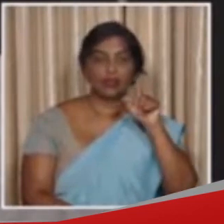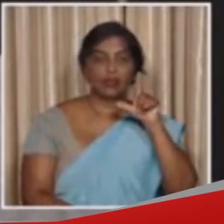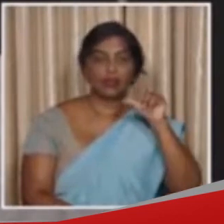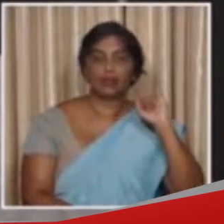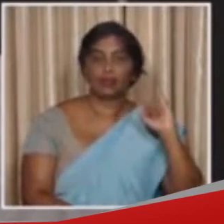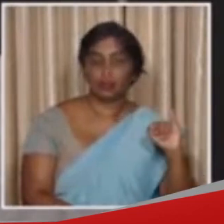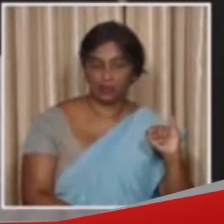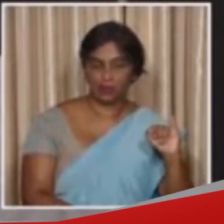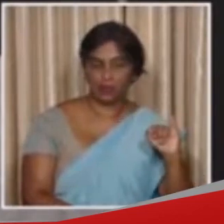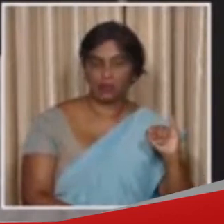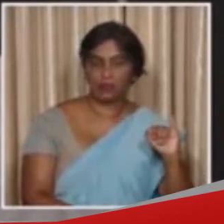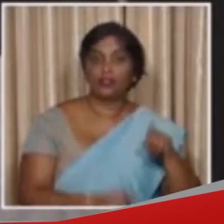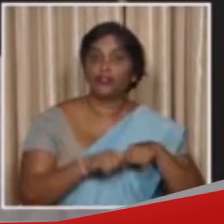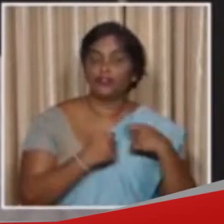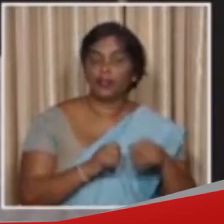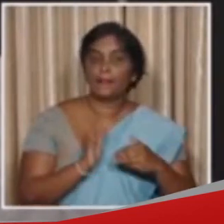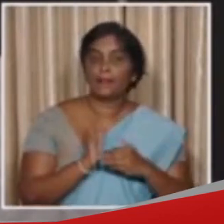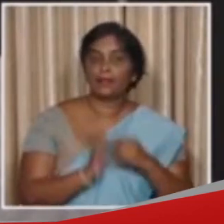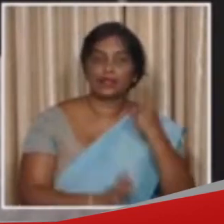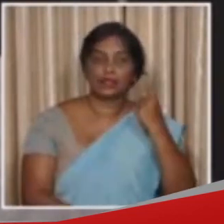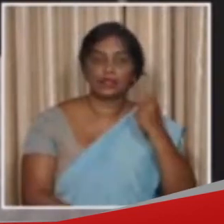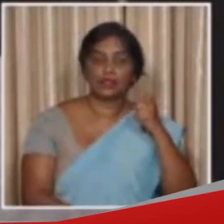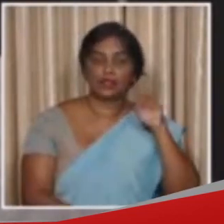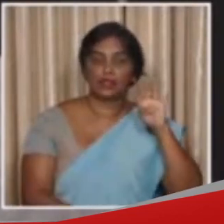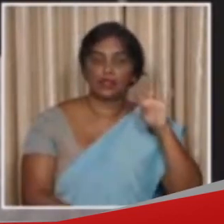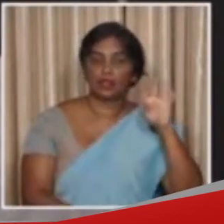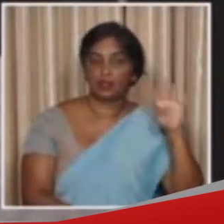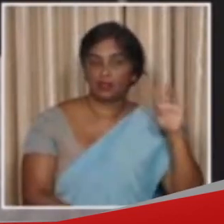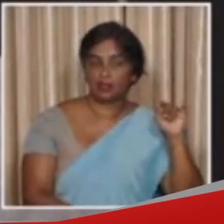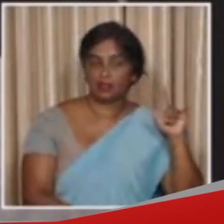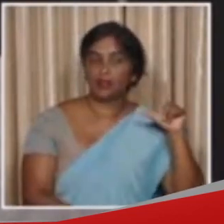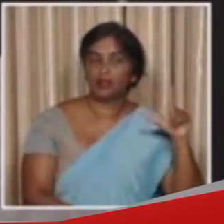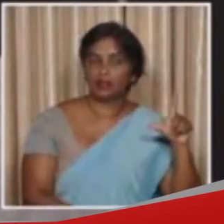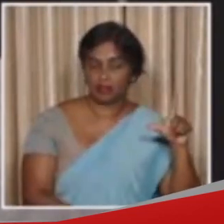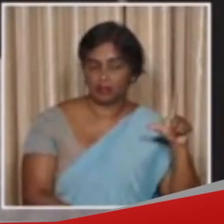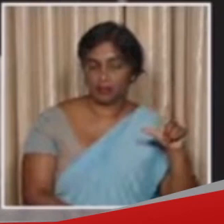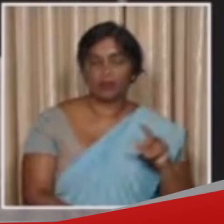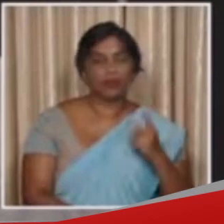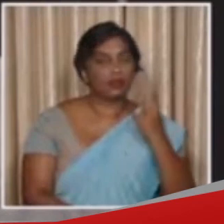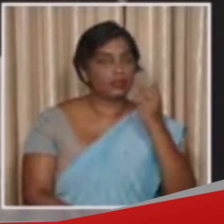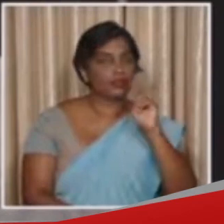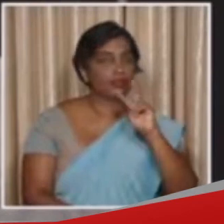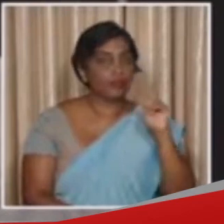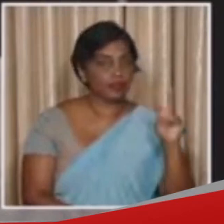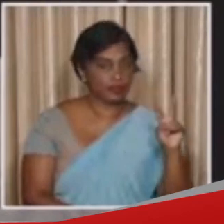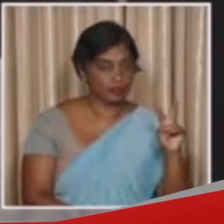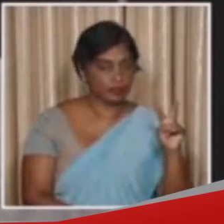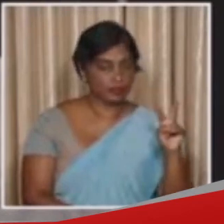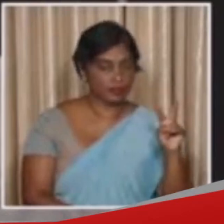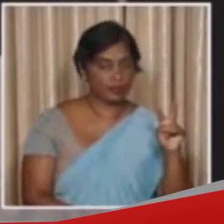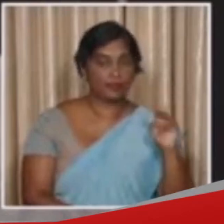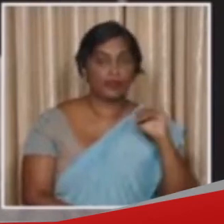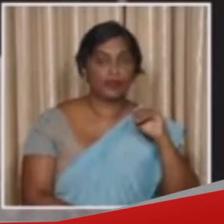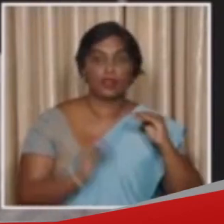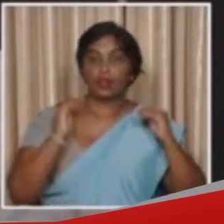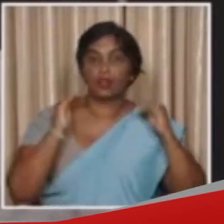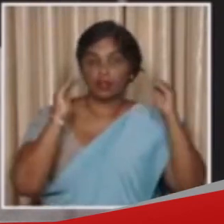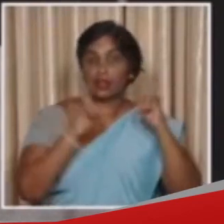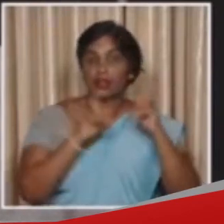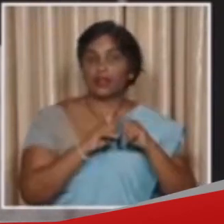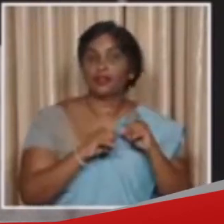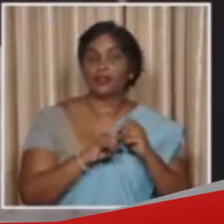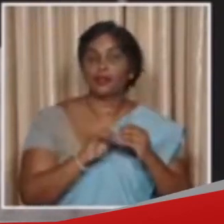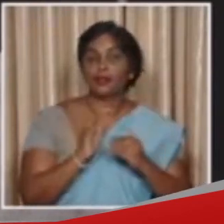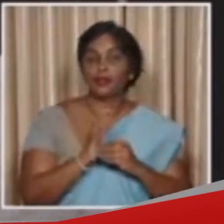1126.76 වියදම මිලියන 1044.7 2022 higher education allocation එක